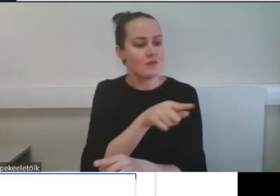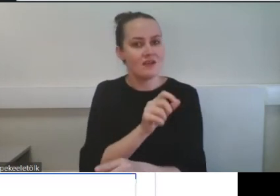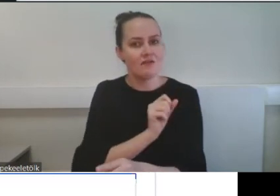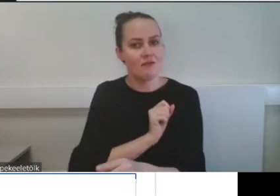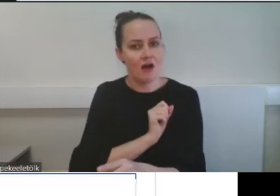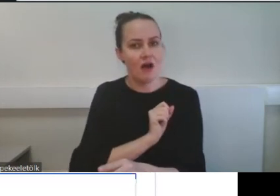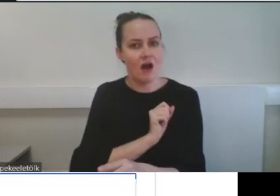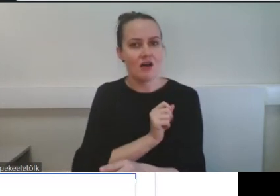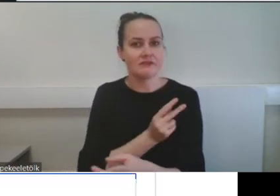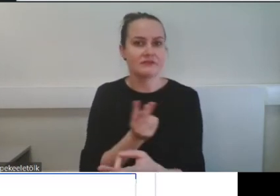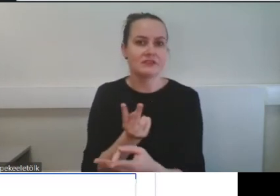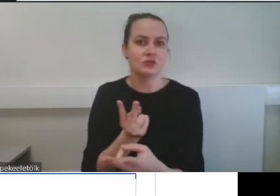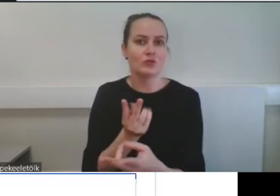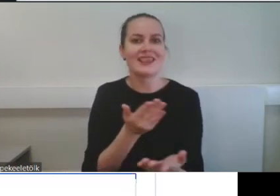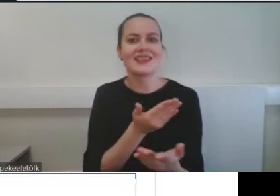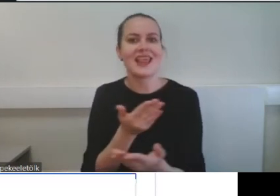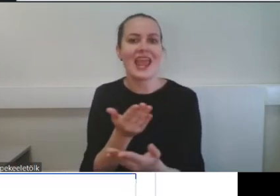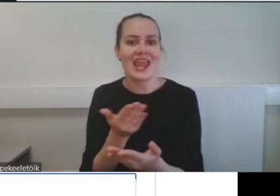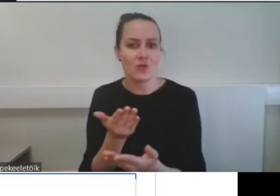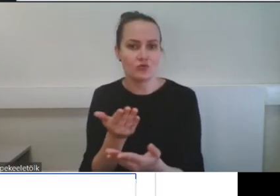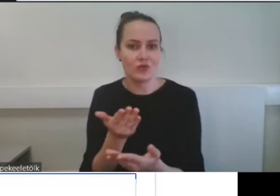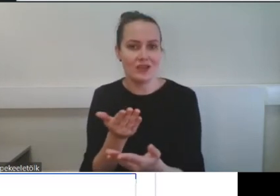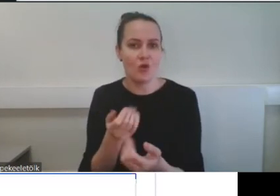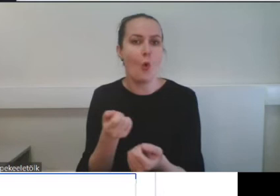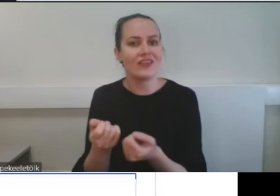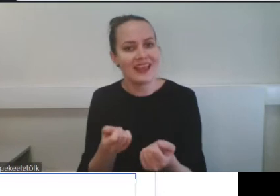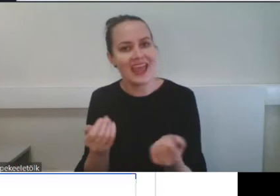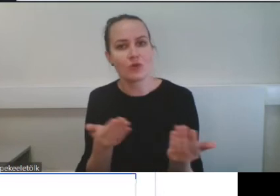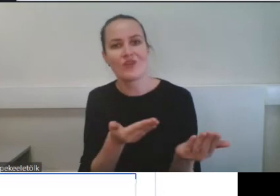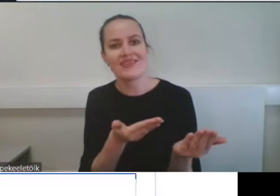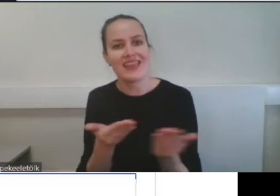12%, 30-39 eluaasta 8%,